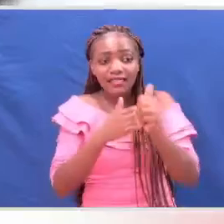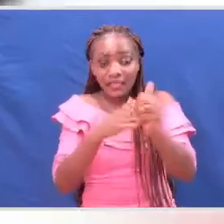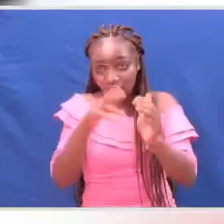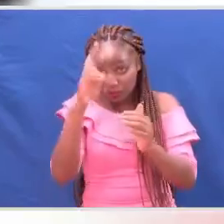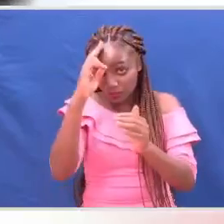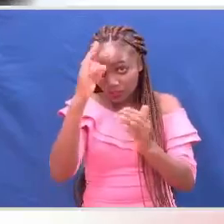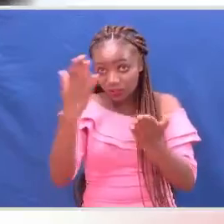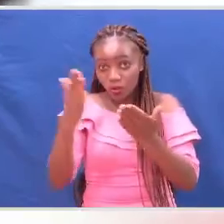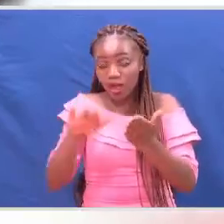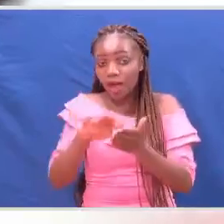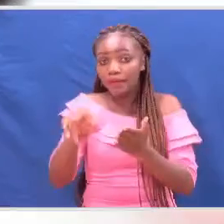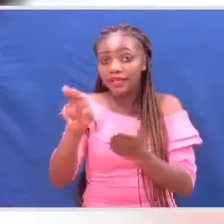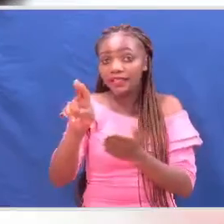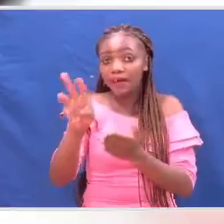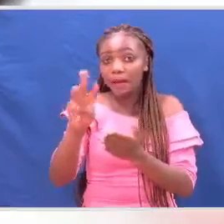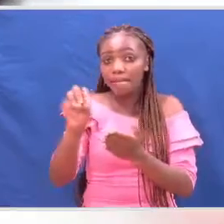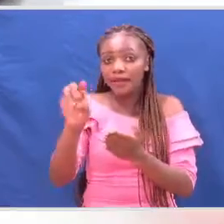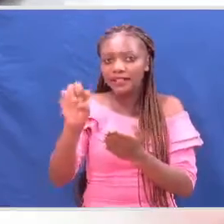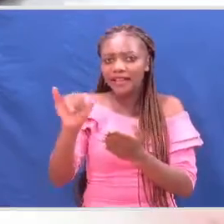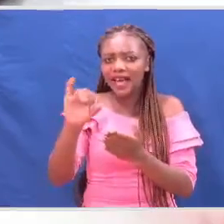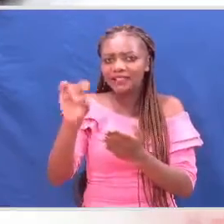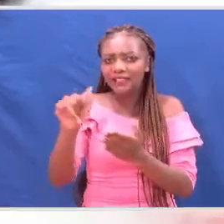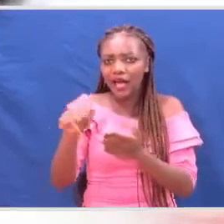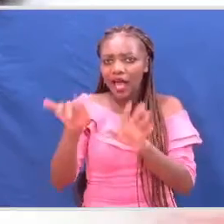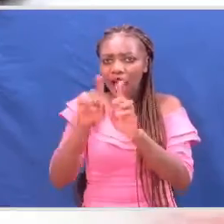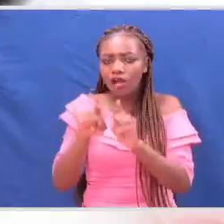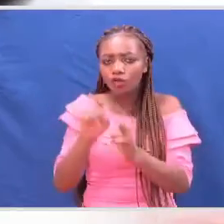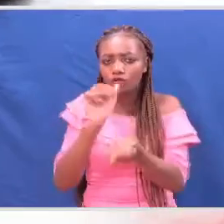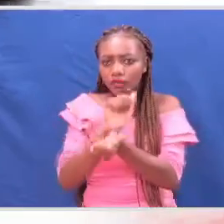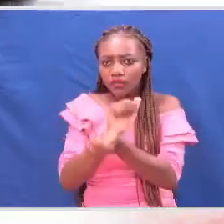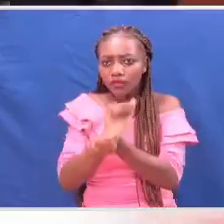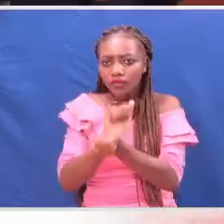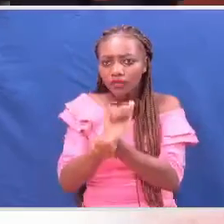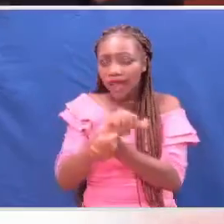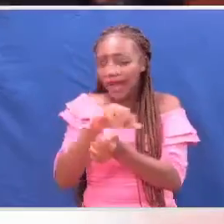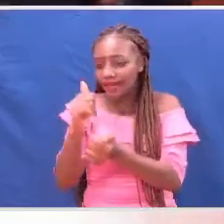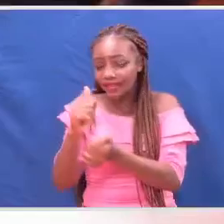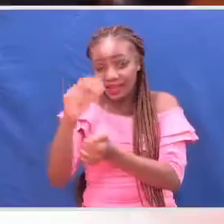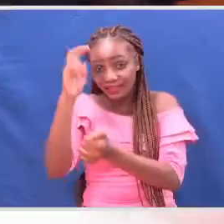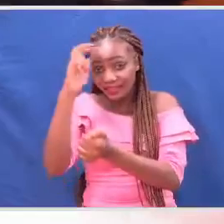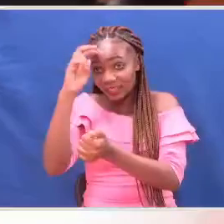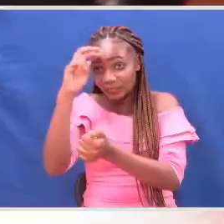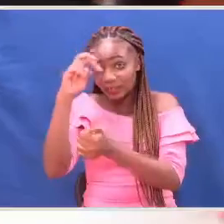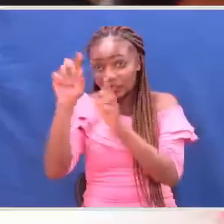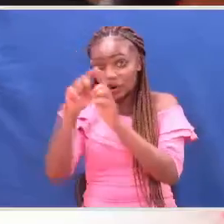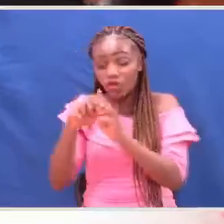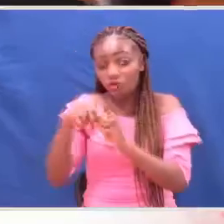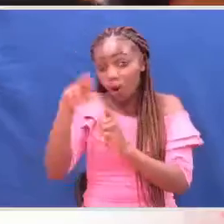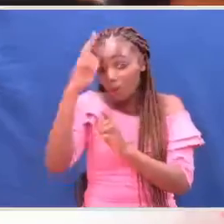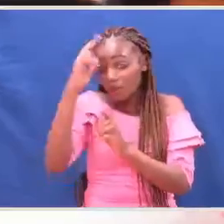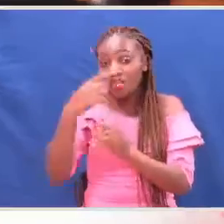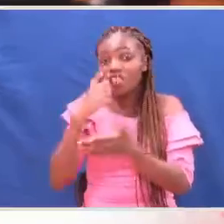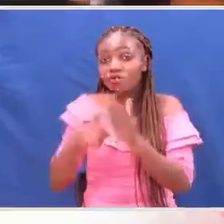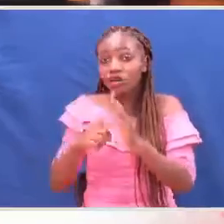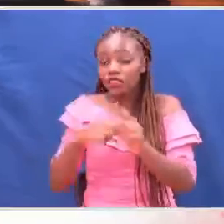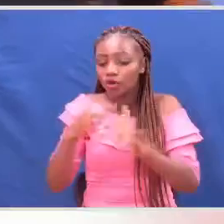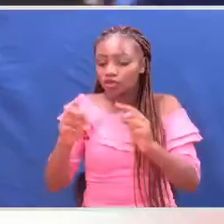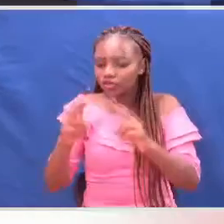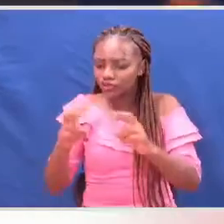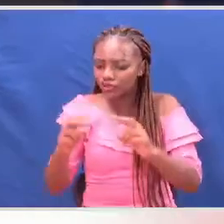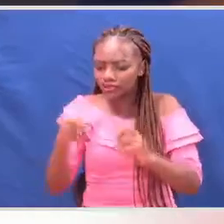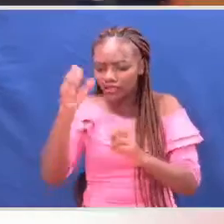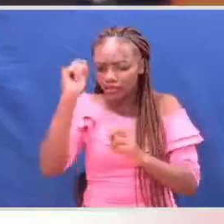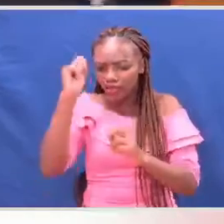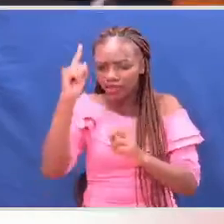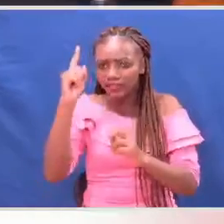hadi eneo la Manyanja kaunti ya Bungoma na kumkamata mshukiwa mwingine. Polisi wanasema wanaendeleza uchunguzi